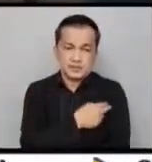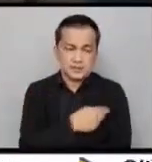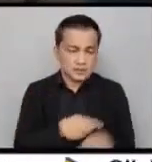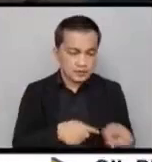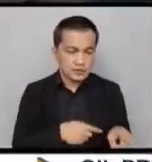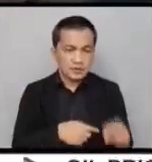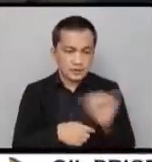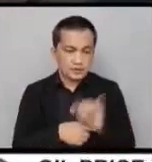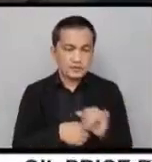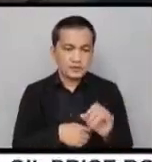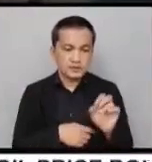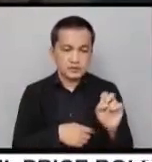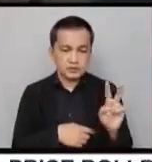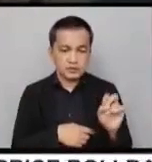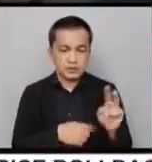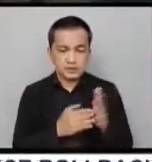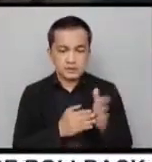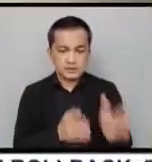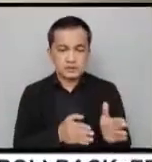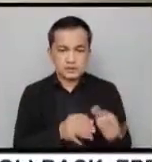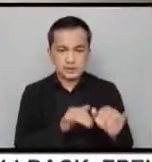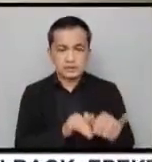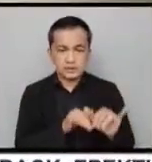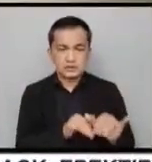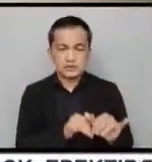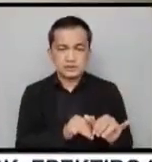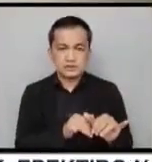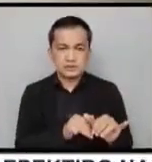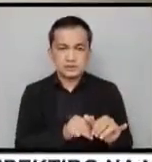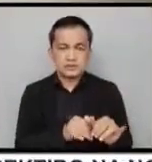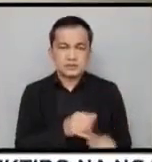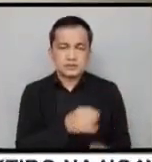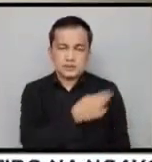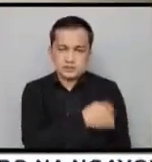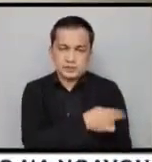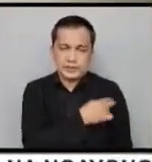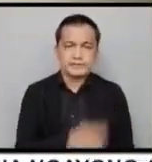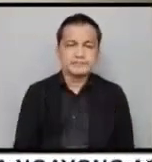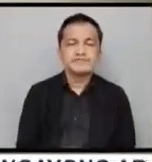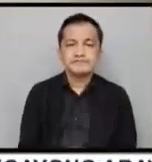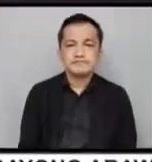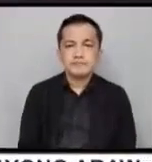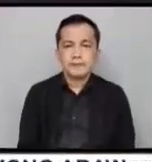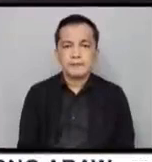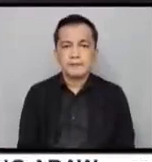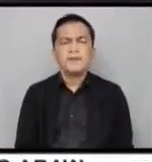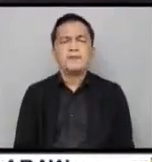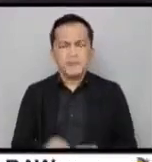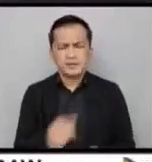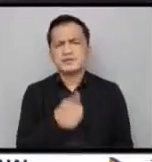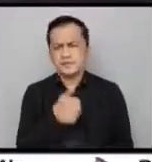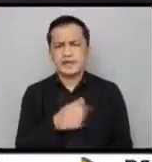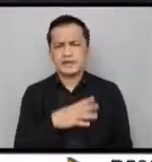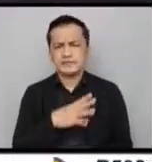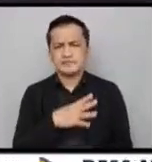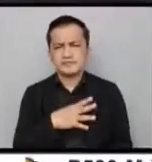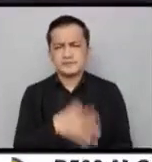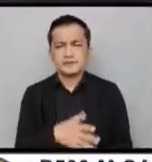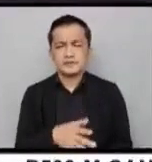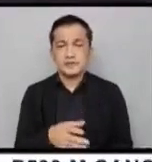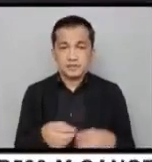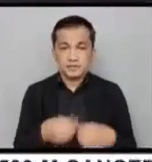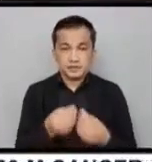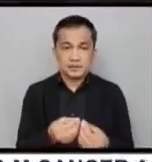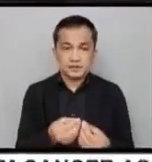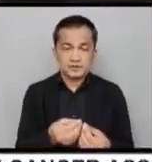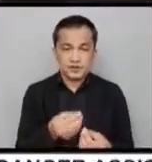12 estudyante pa ang nananatili sa Sanitarium Hospital. Ngunit nasa maayos na kondisyon na, naibigay na rin ang food